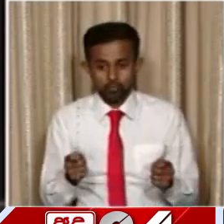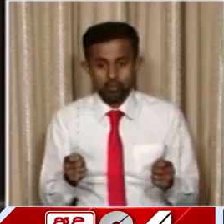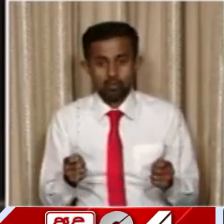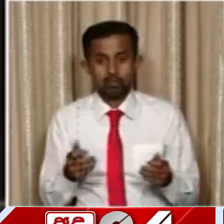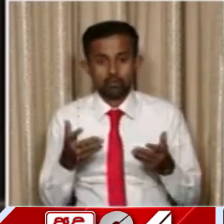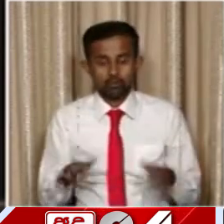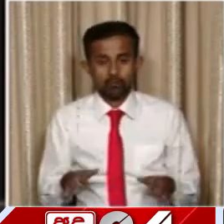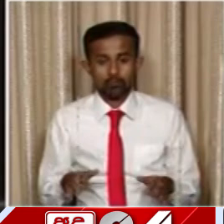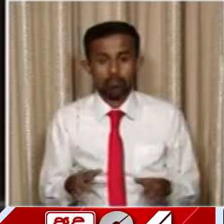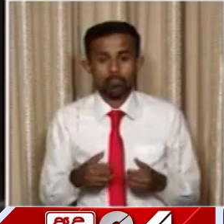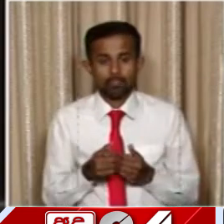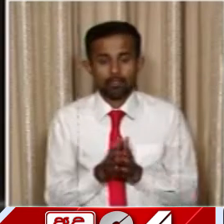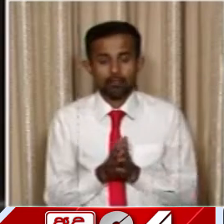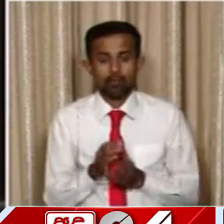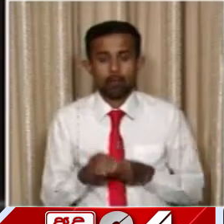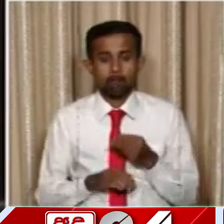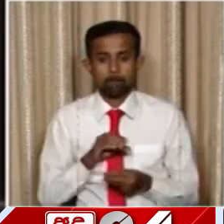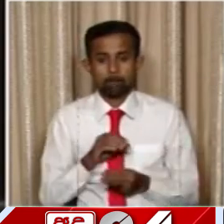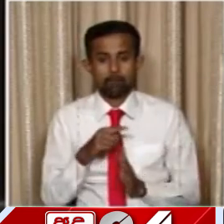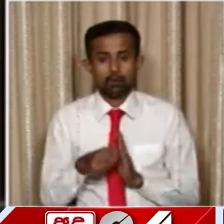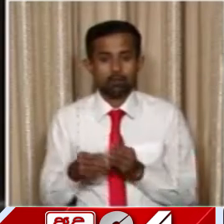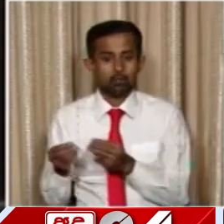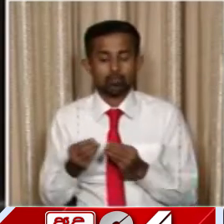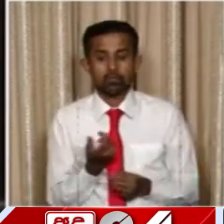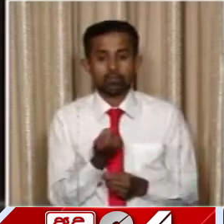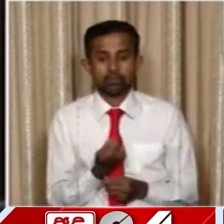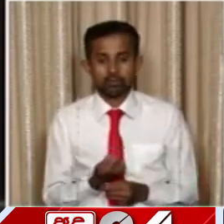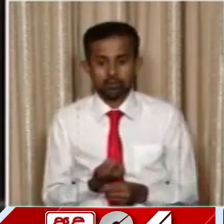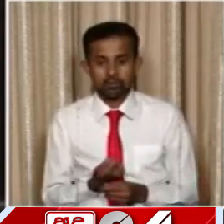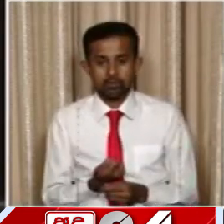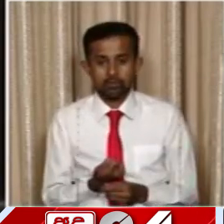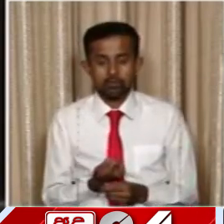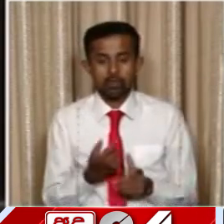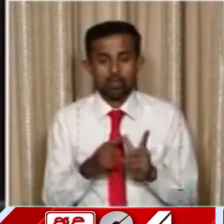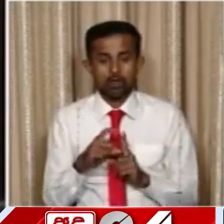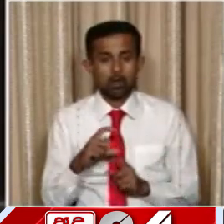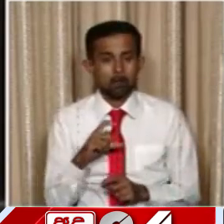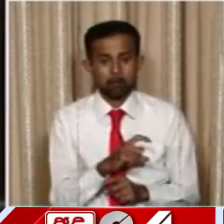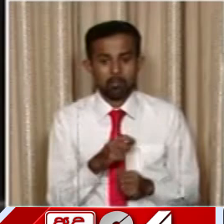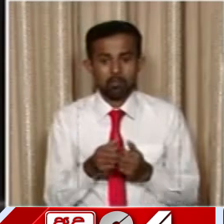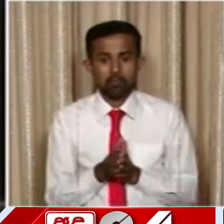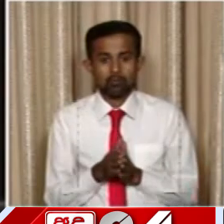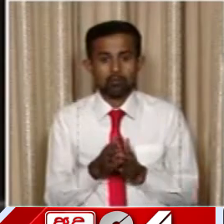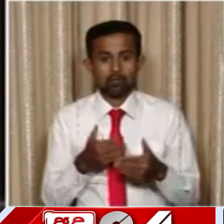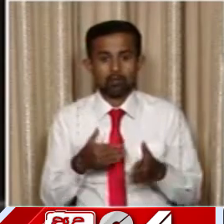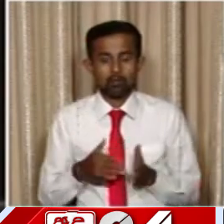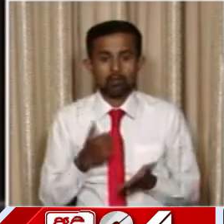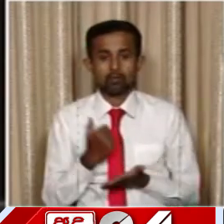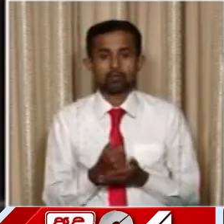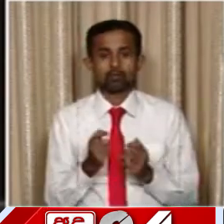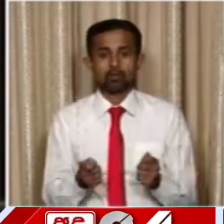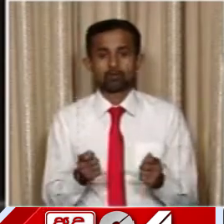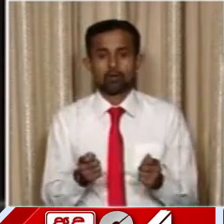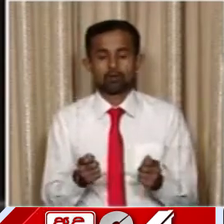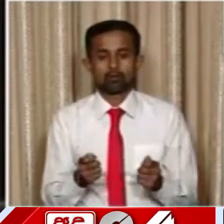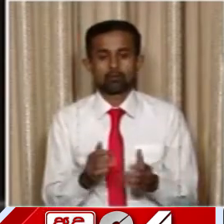සභාපතිතුමනි තමුන් ගෙනාපු ආයෝජකෙක් මේ රටට ගෙනාපු සල්ලි ටික ඒකේ ඇඩ්වාන්ස් පේමන්ට් එක තමුන් යවන්න කැබිනට් පේපර් එකක් දානවා.